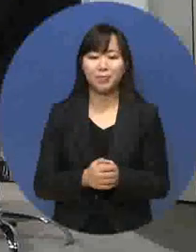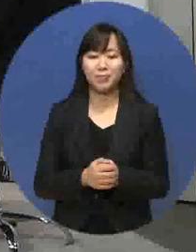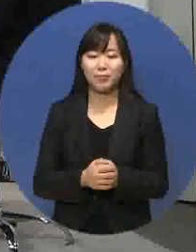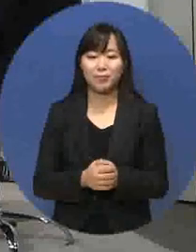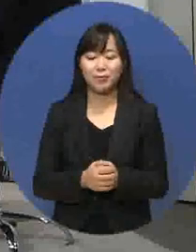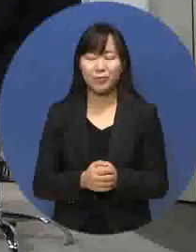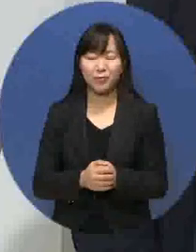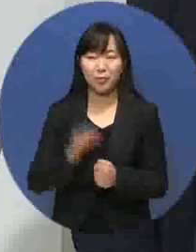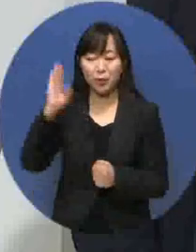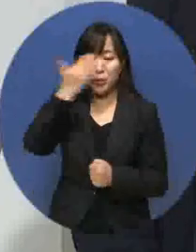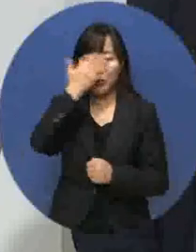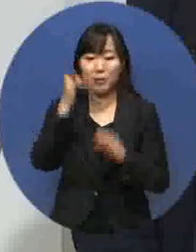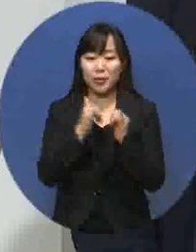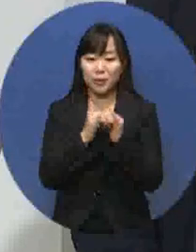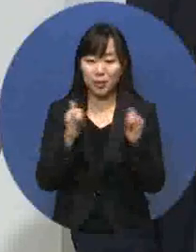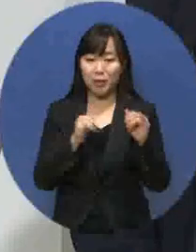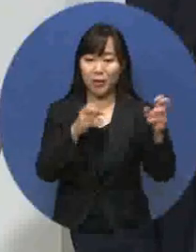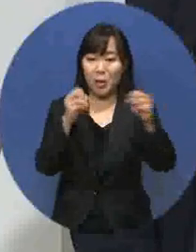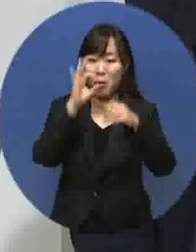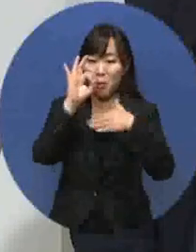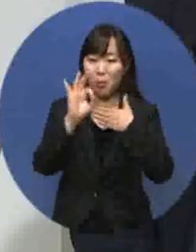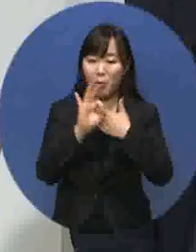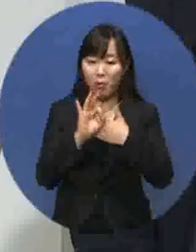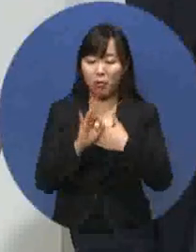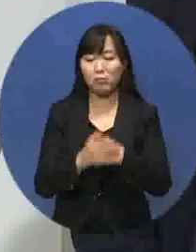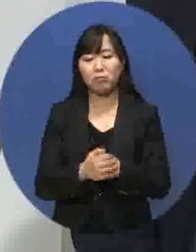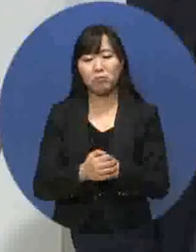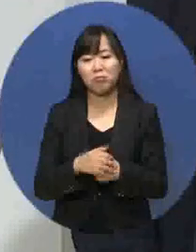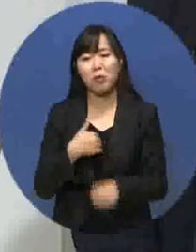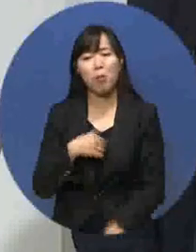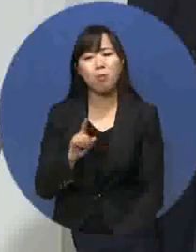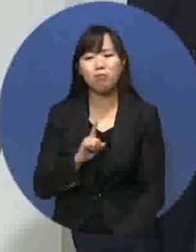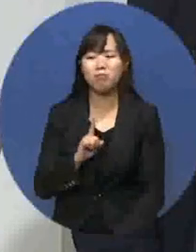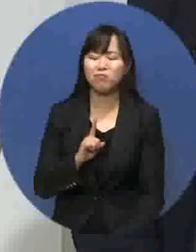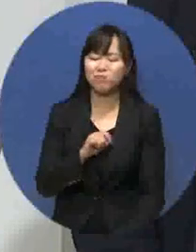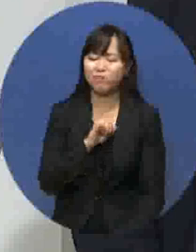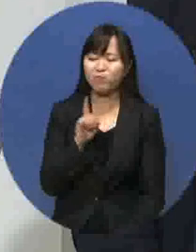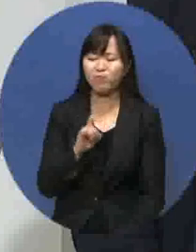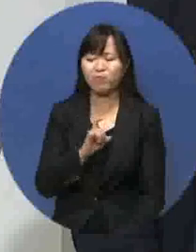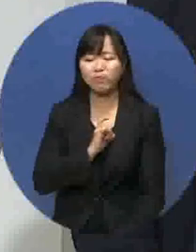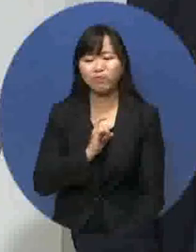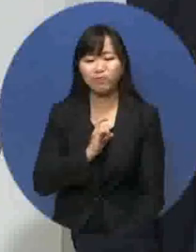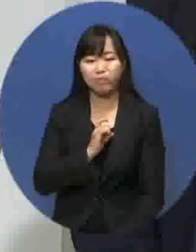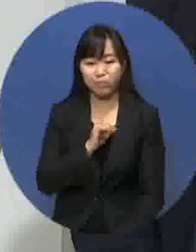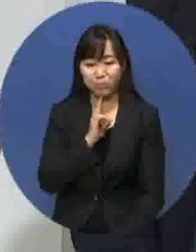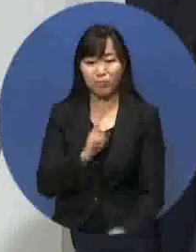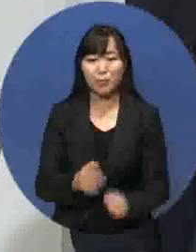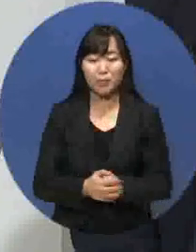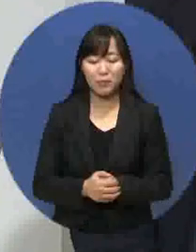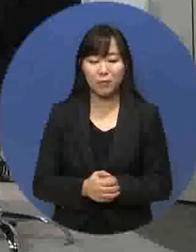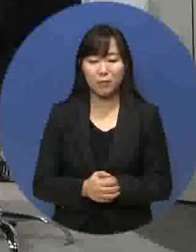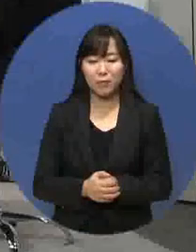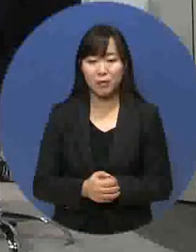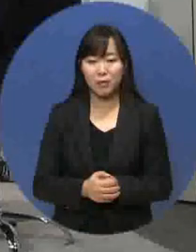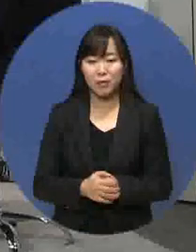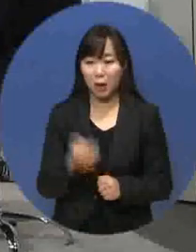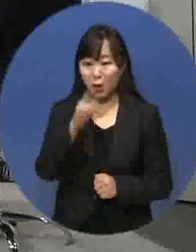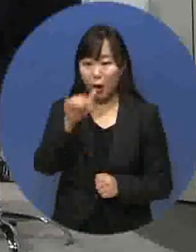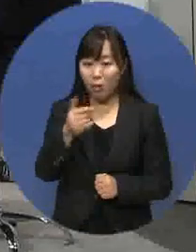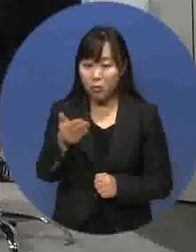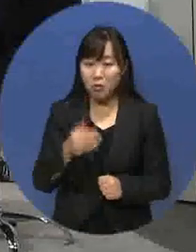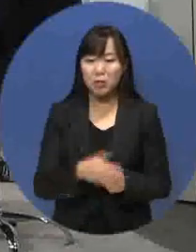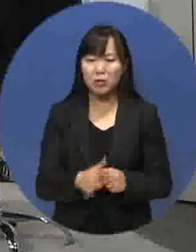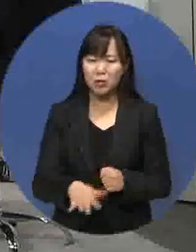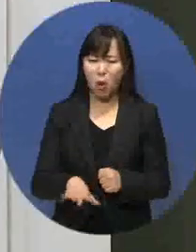친구들 이렇게 요즘 젊은 친구들하고 이제 얘기하다 보면 뭘 해야 될지 모르겠다. 그러면 곽도원 씨가 처음에